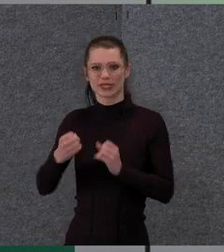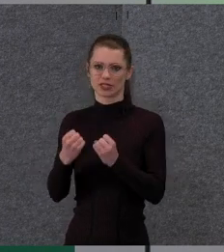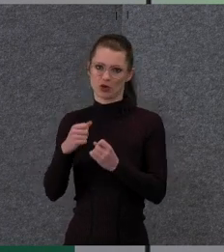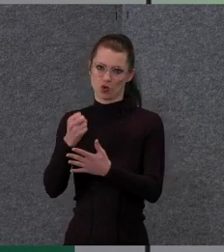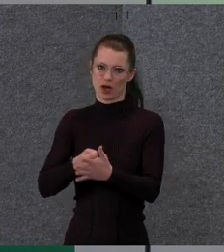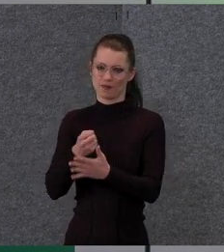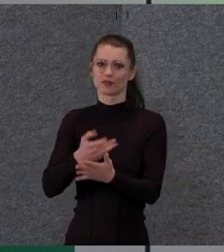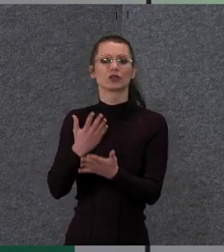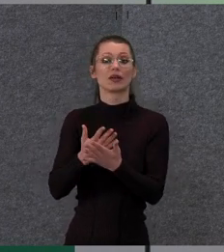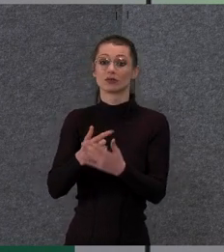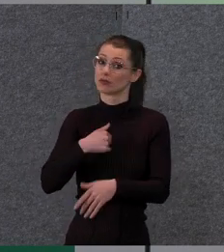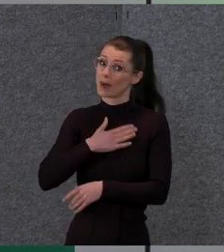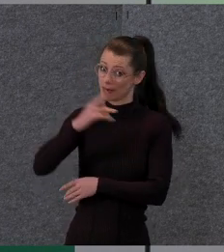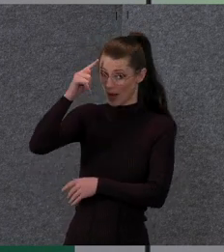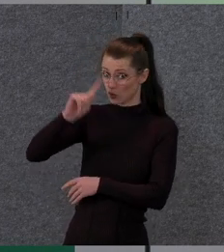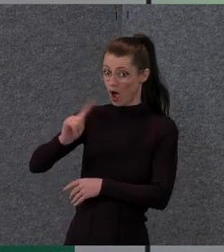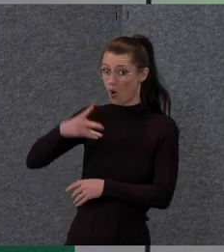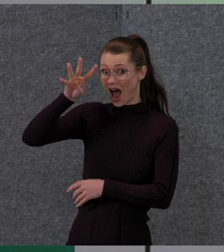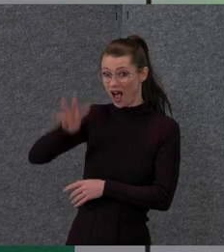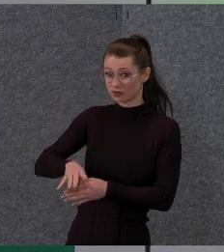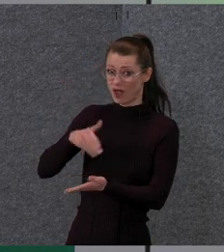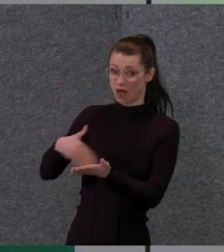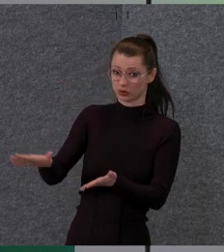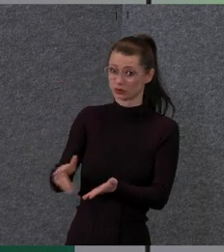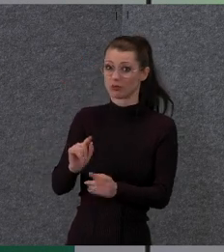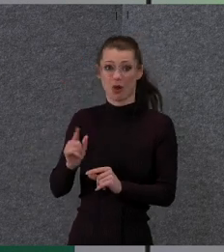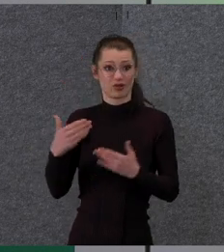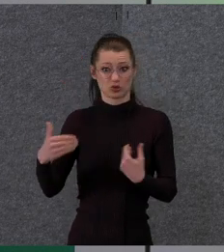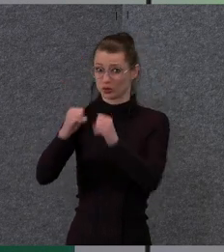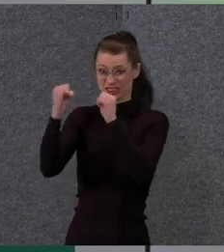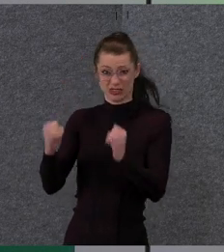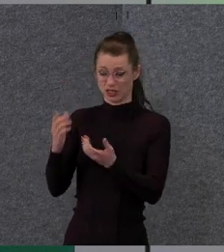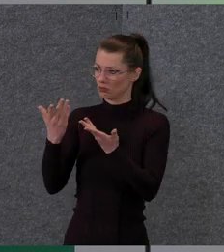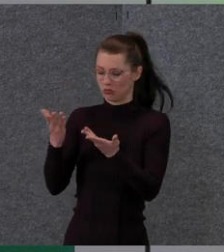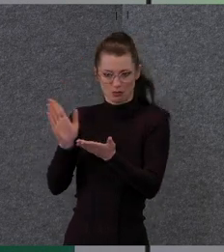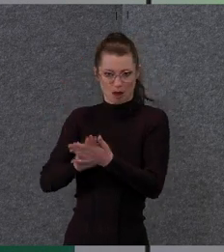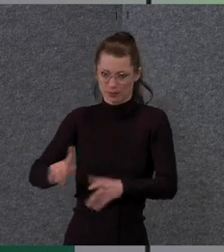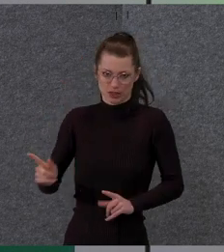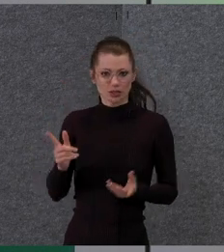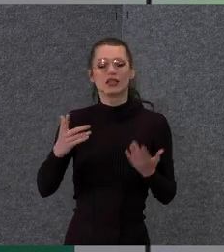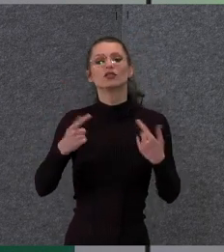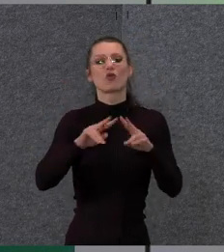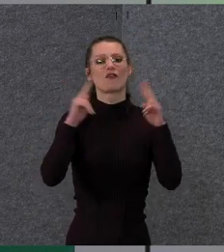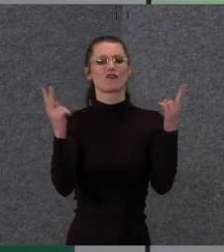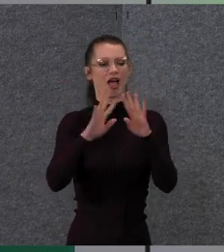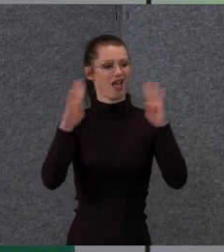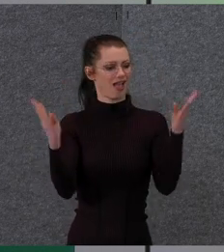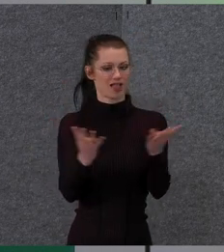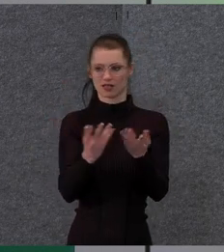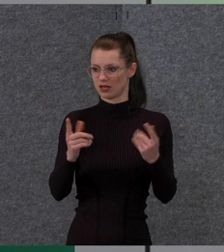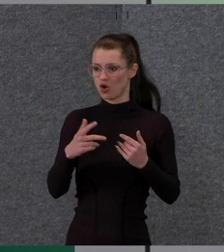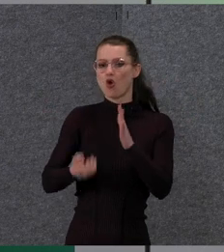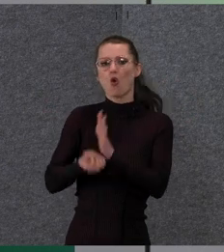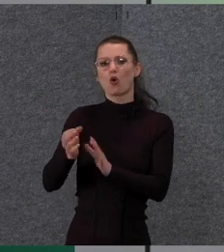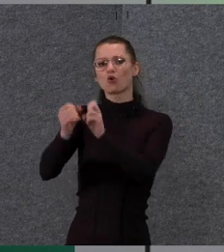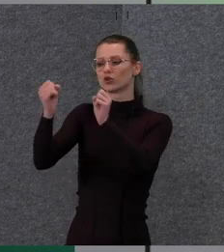wir Hartz IV abschaffen müssen, dass dieses repressive System nicht weiter funktionieren kann. Wir haben eine Erde und das, was die Ökosysteme